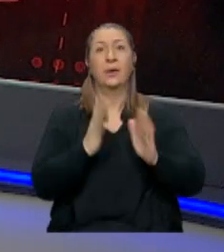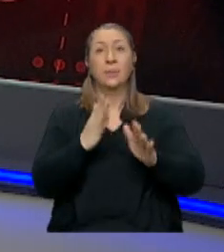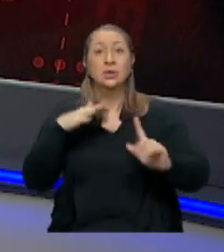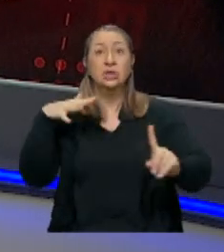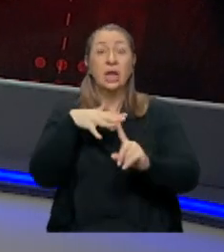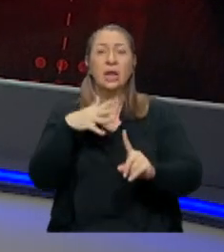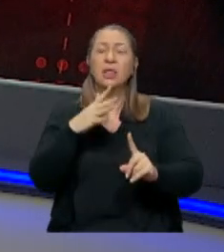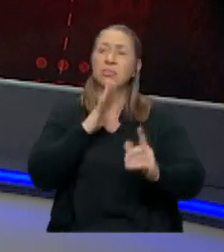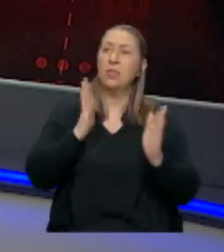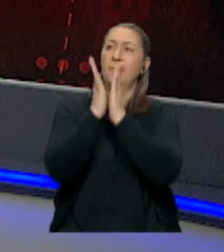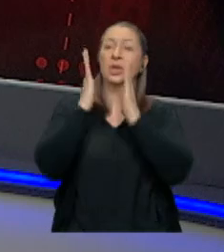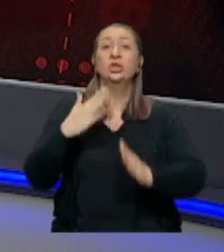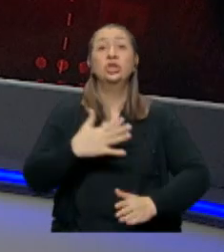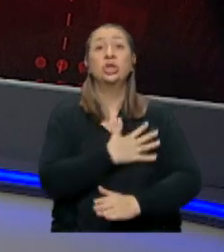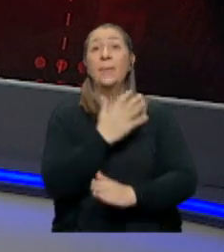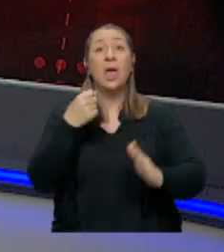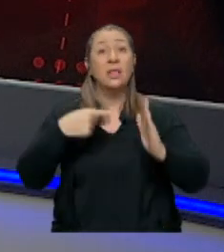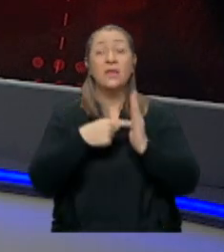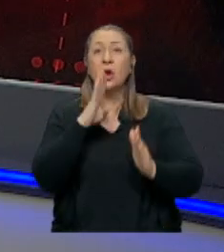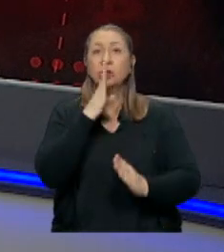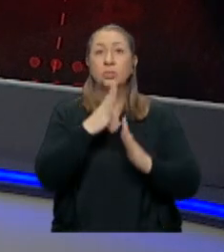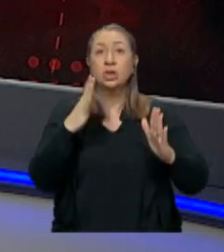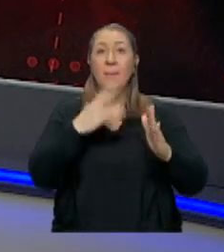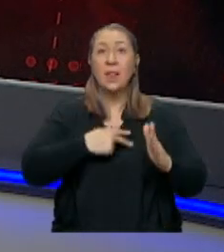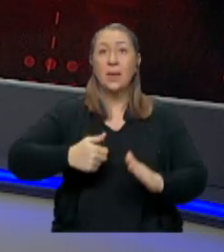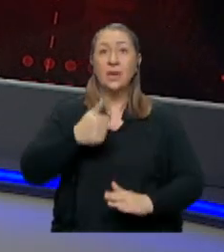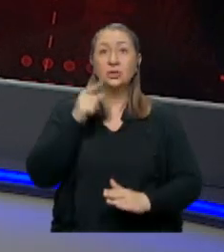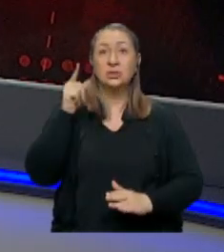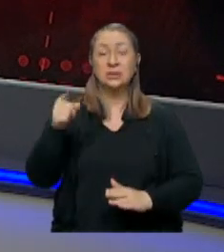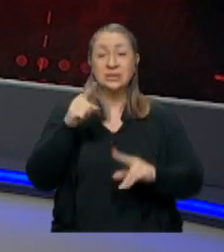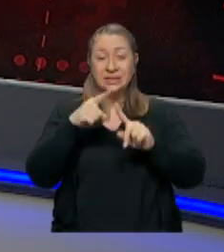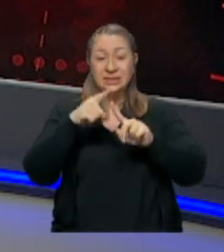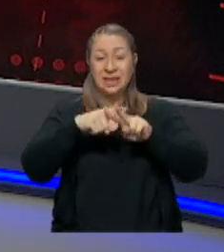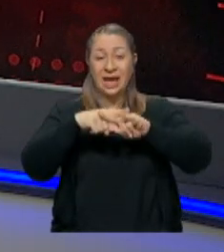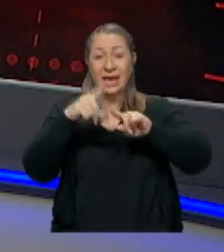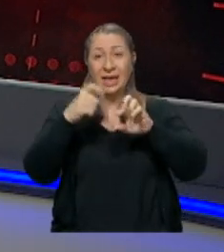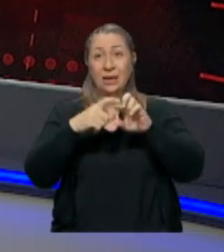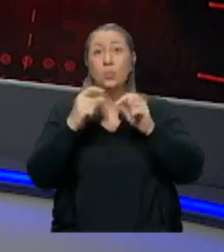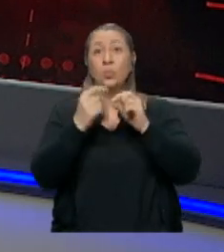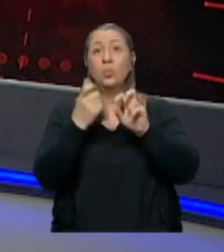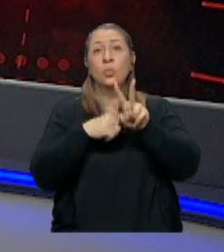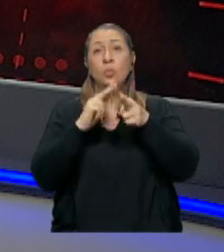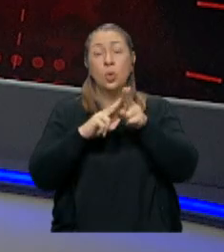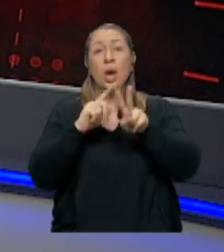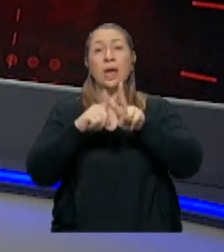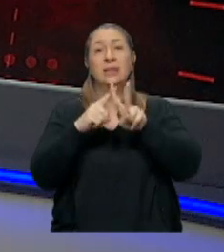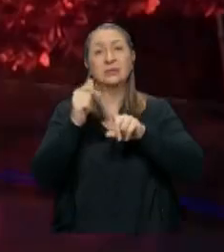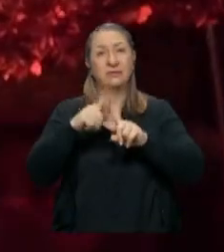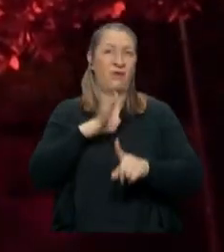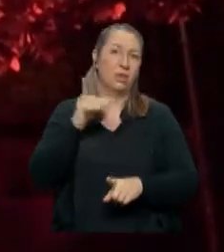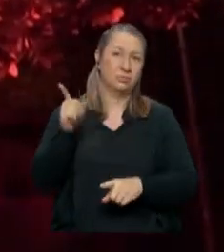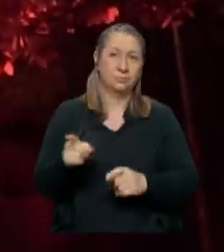saldırıya tepkiler de Chp'nin hedefinde Kocaeli Büyükşehir Belediye Başkanı Tahir büyükanıt'a vardı